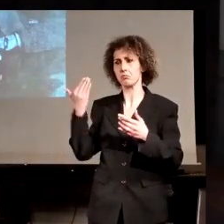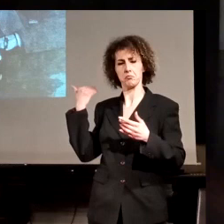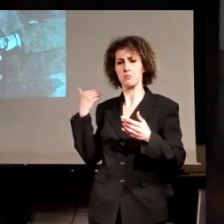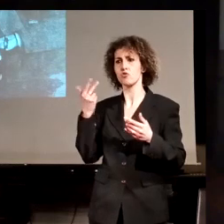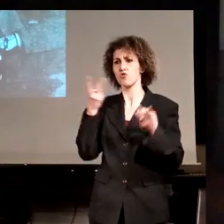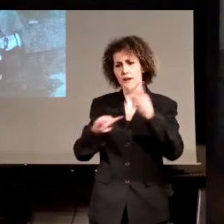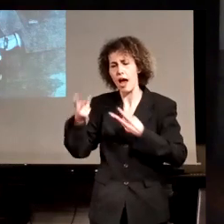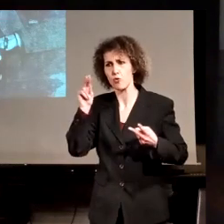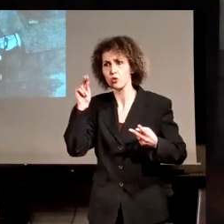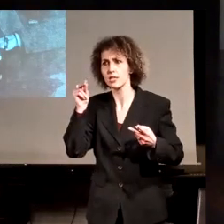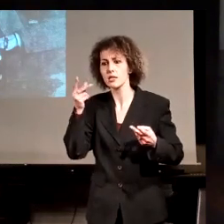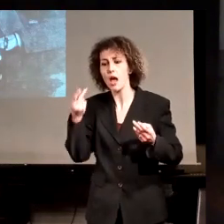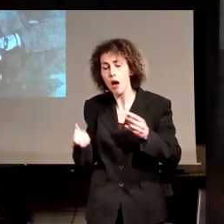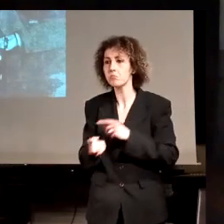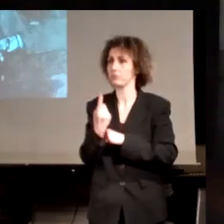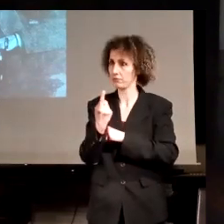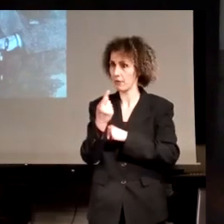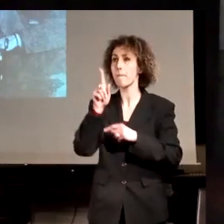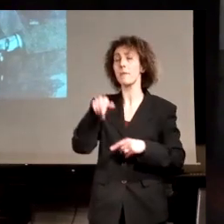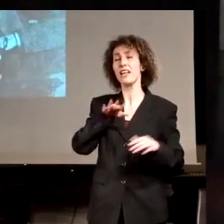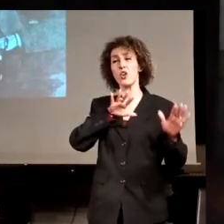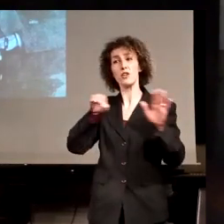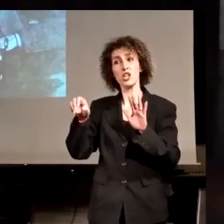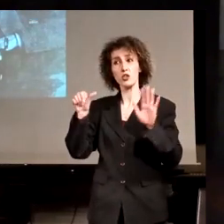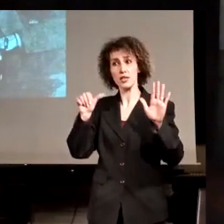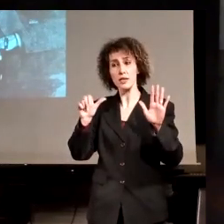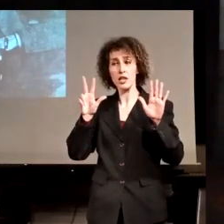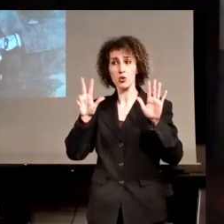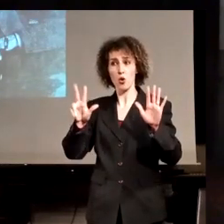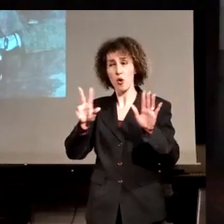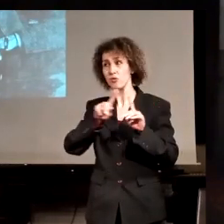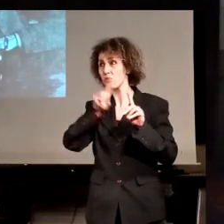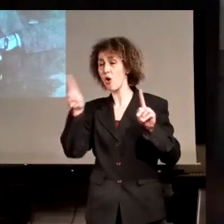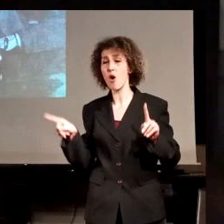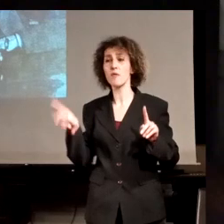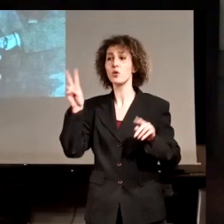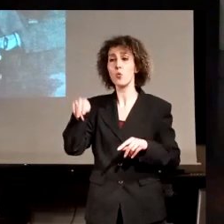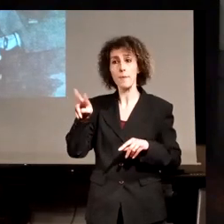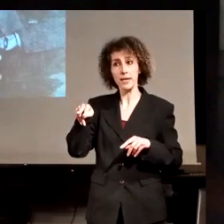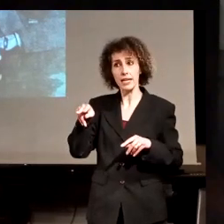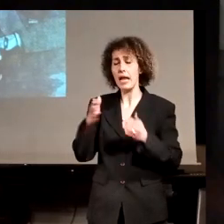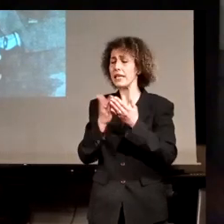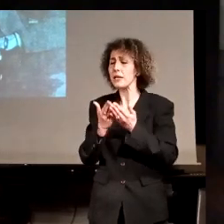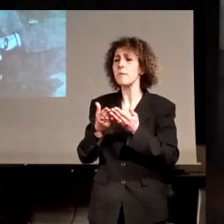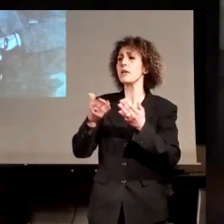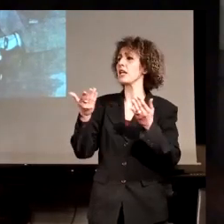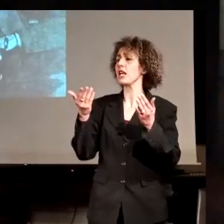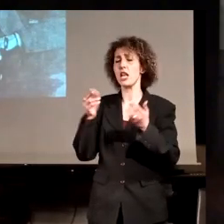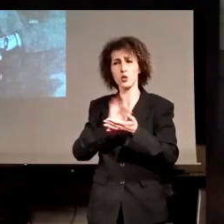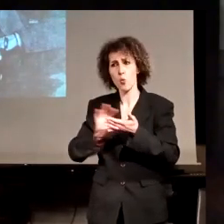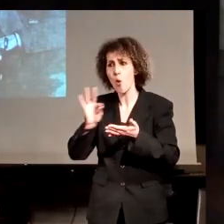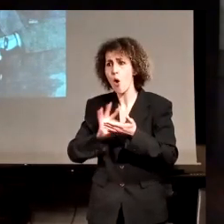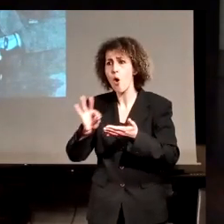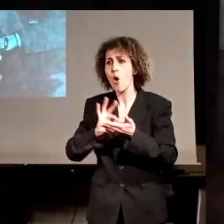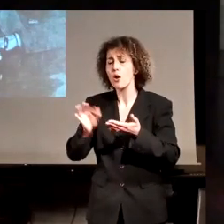dal 1968 al 2000 tutti liberi scura delle medie elementari dove c'era